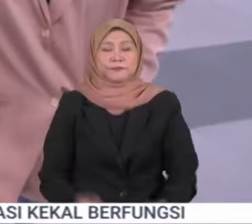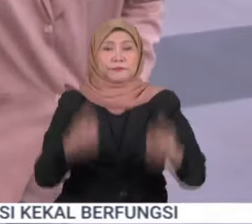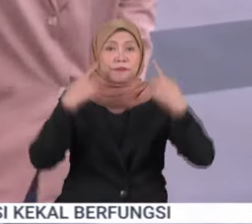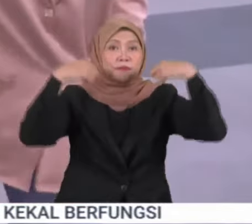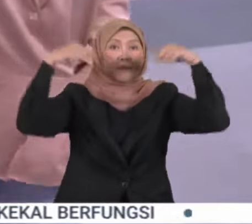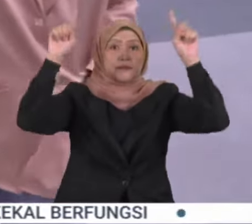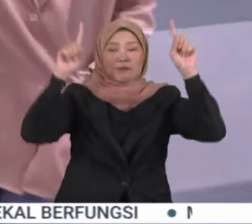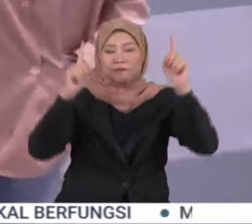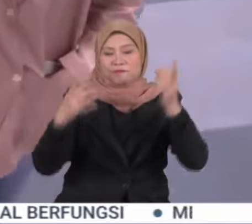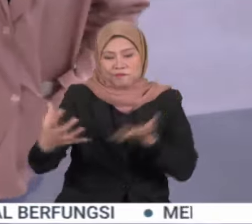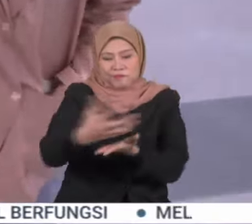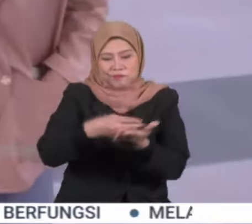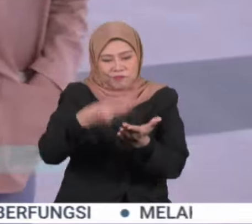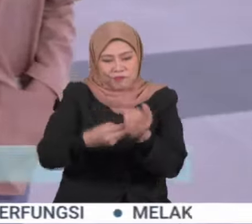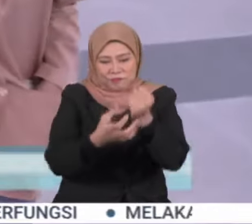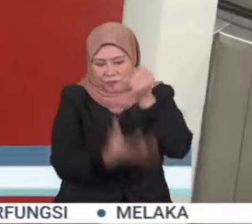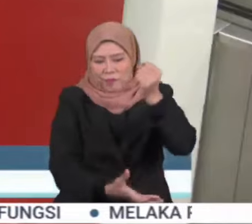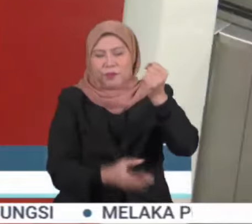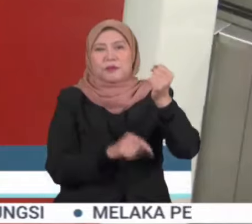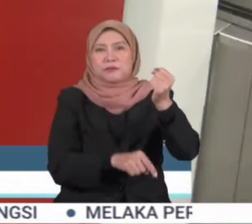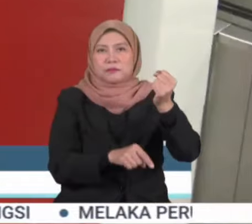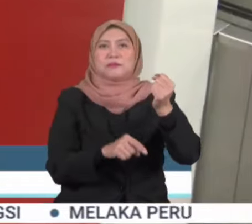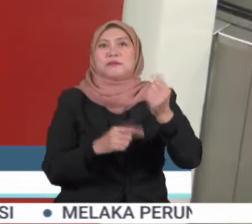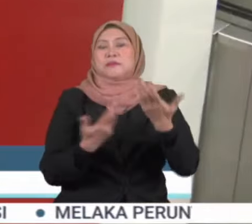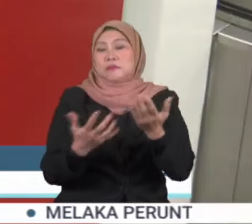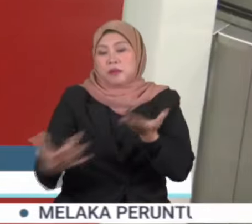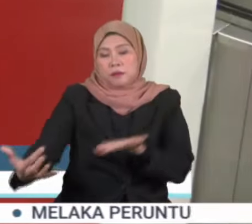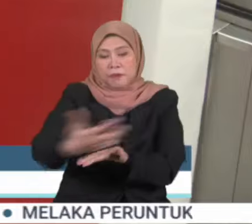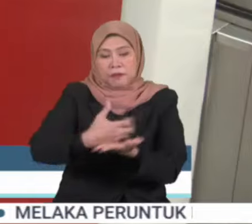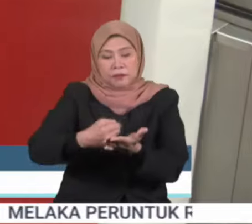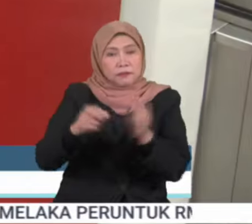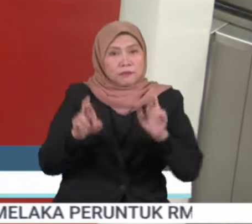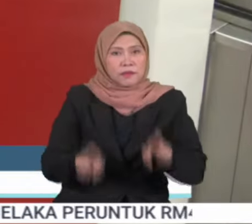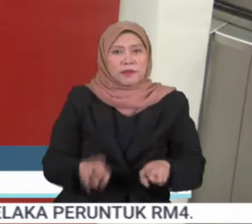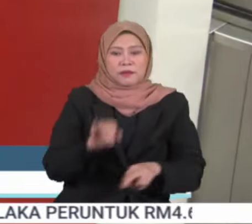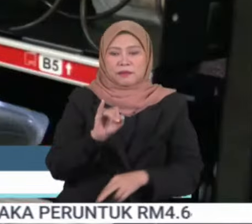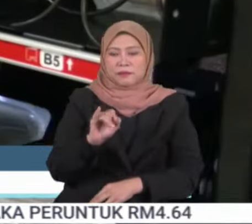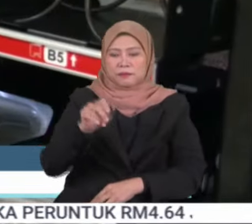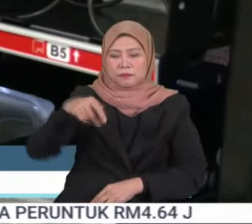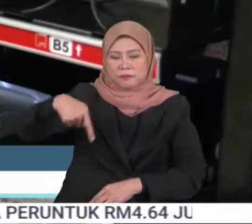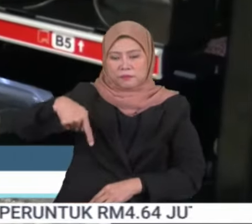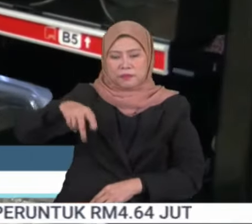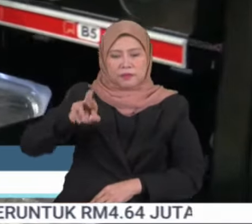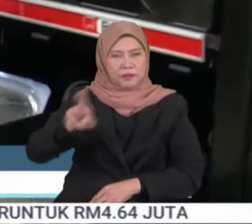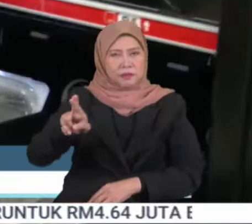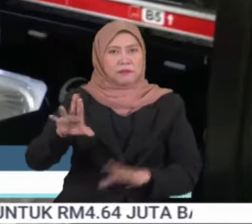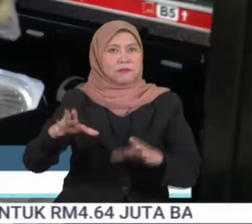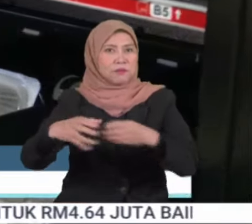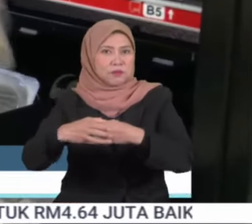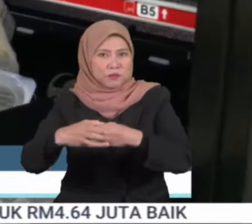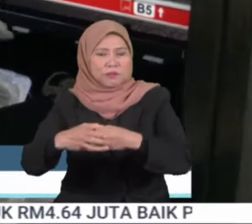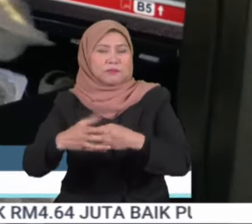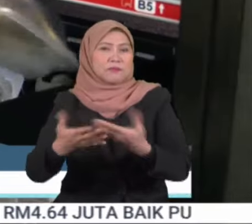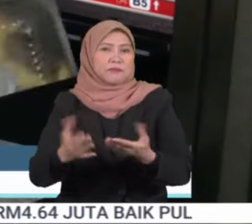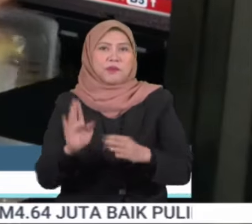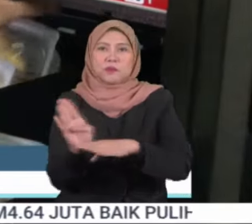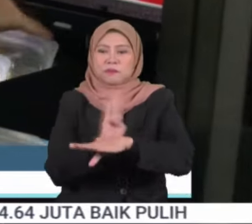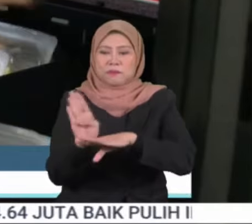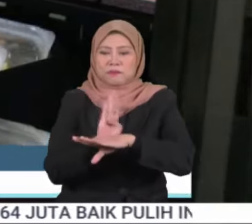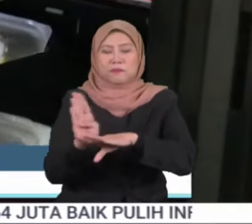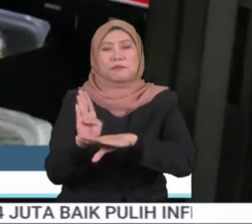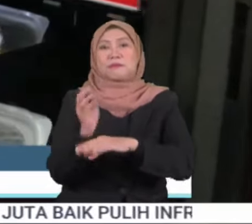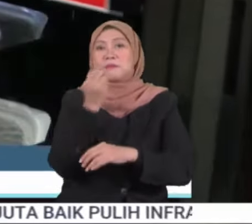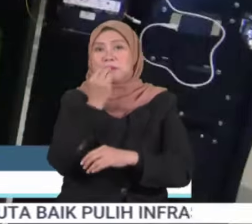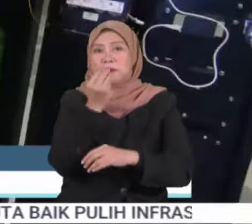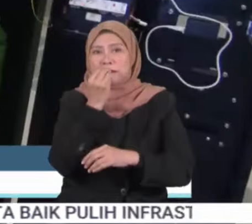Berjaya menjana pendapatan menerusi inisiatif pendapatan rakyat IPR dalam kategori inisiatif usahawan